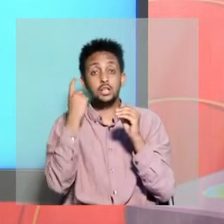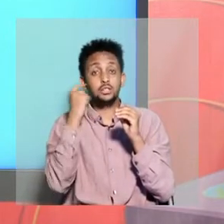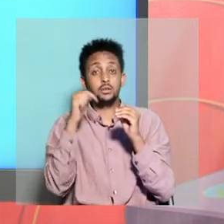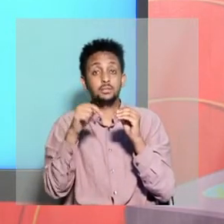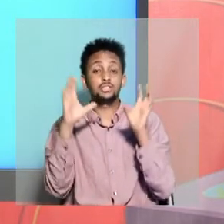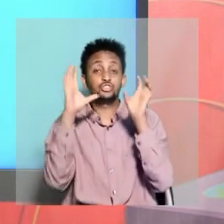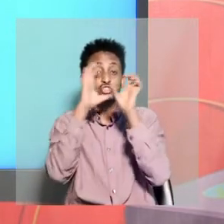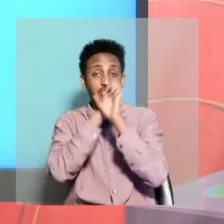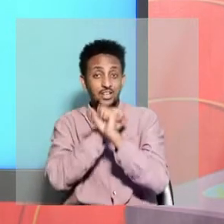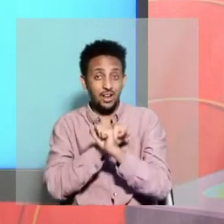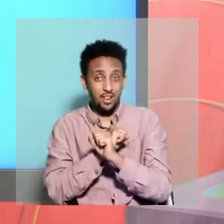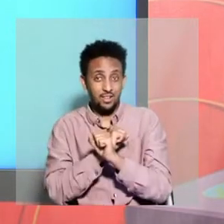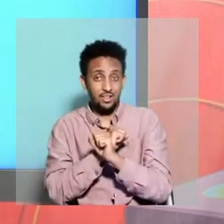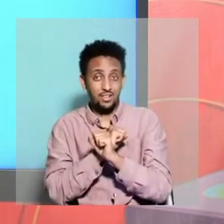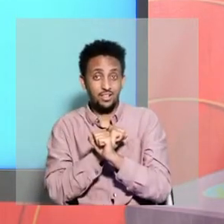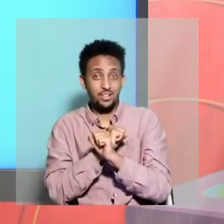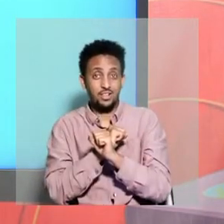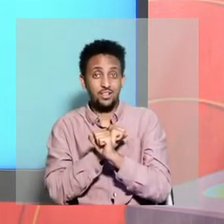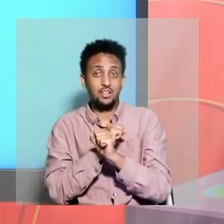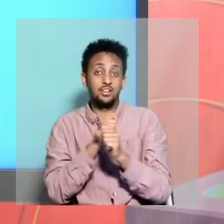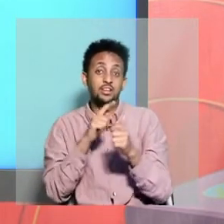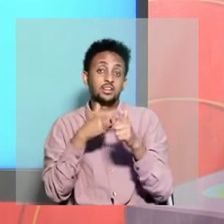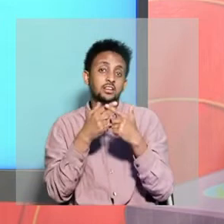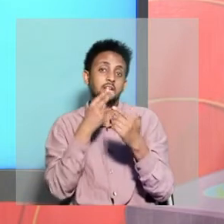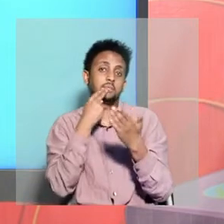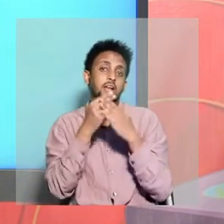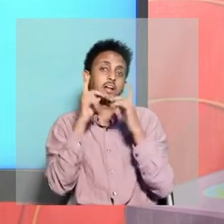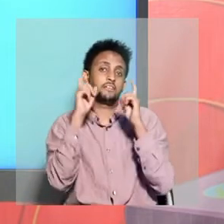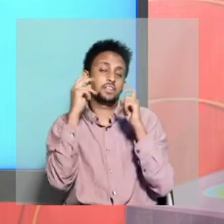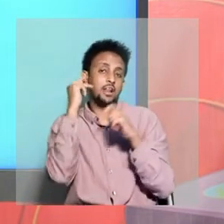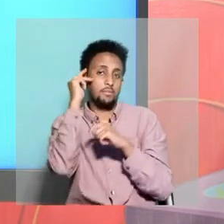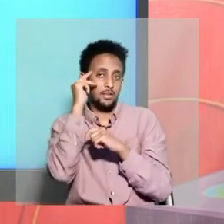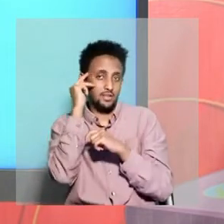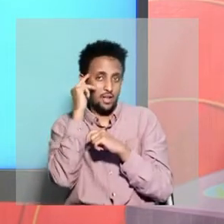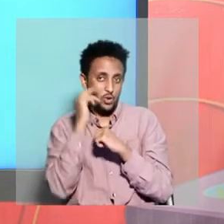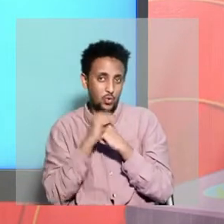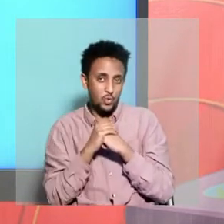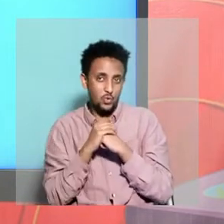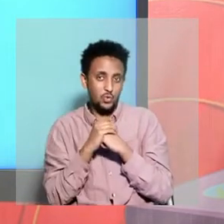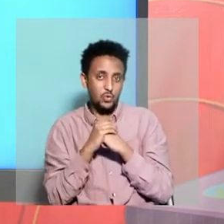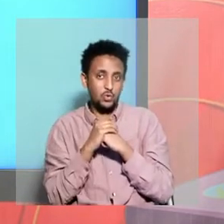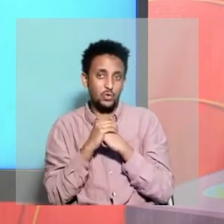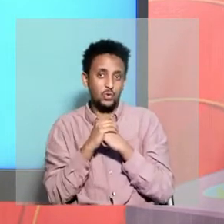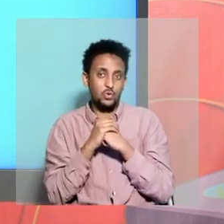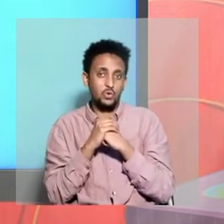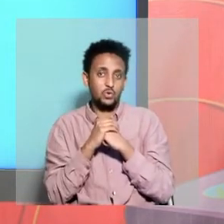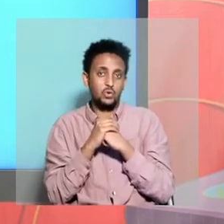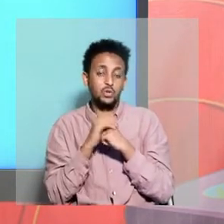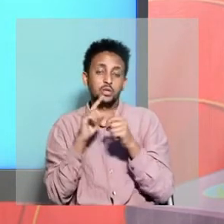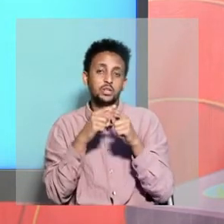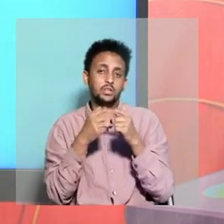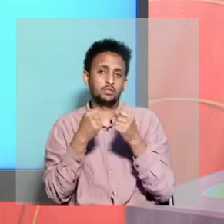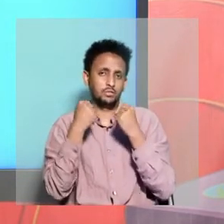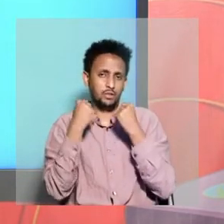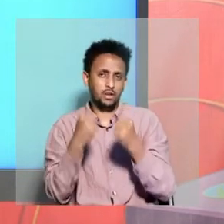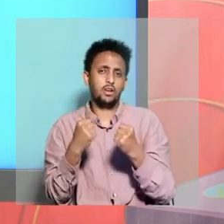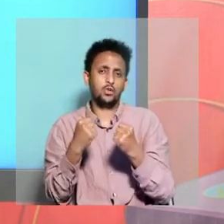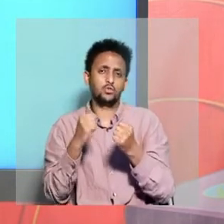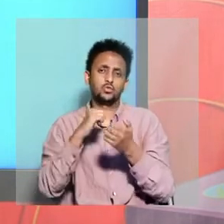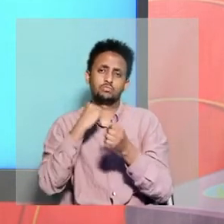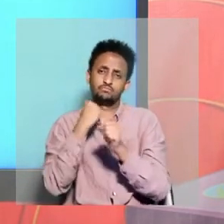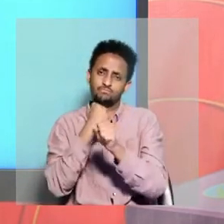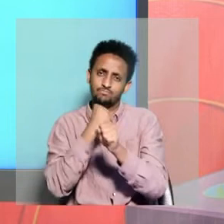በዚህ ያጠናቀናል። እንግዲህ መልካም ፈተናን እንመኝላችኋለሁ። እንግዲህ ጠንክራችሁ